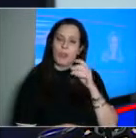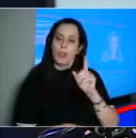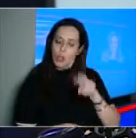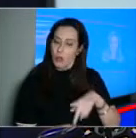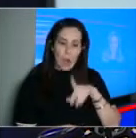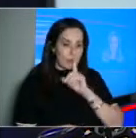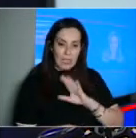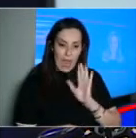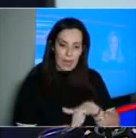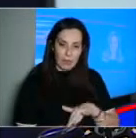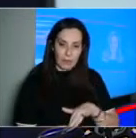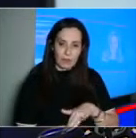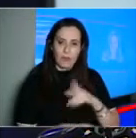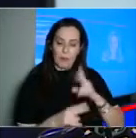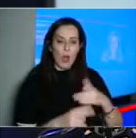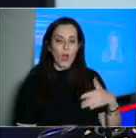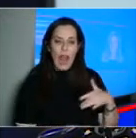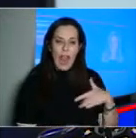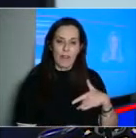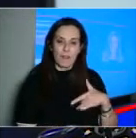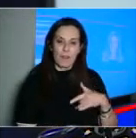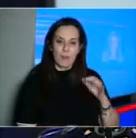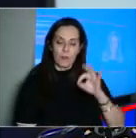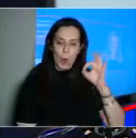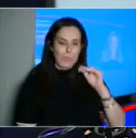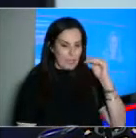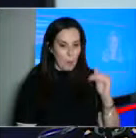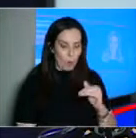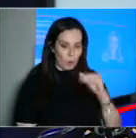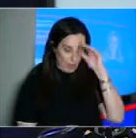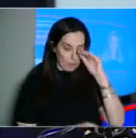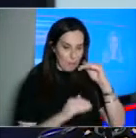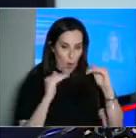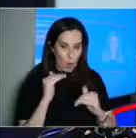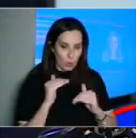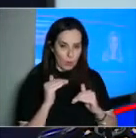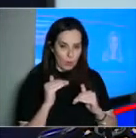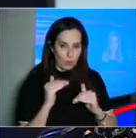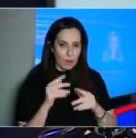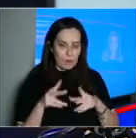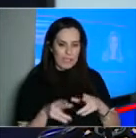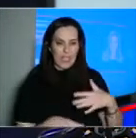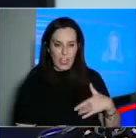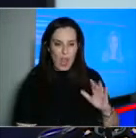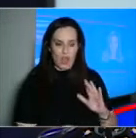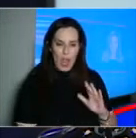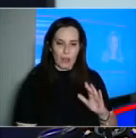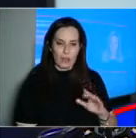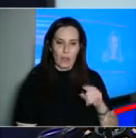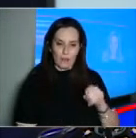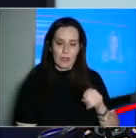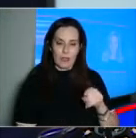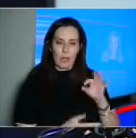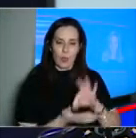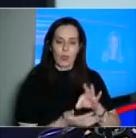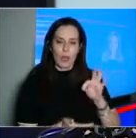סובלות מסכרת ומחלות לב, באחוזים יותר נמוכים מאשר גברים סובלים מסרטן השד, אוקיי? וזה פה